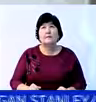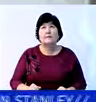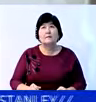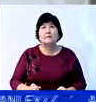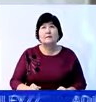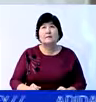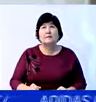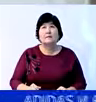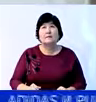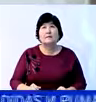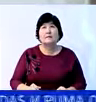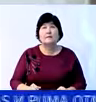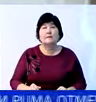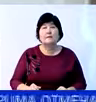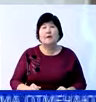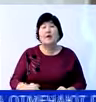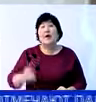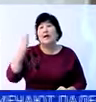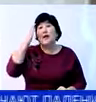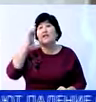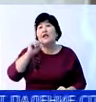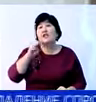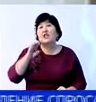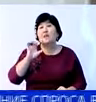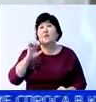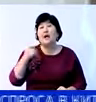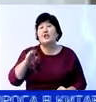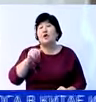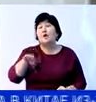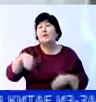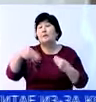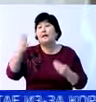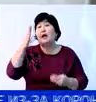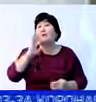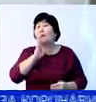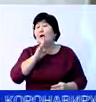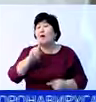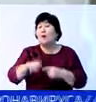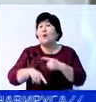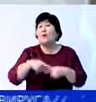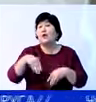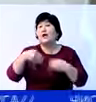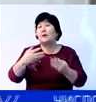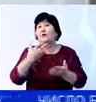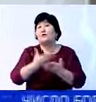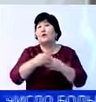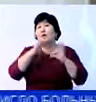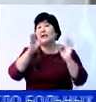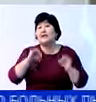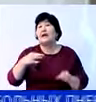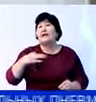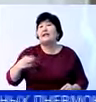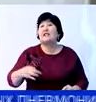өнер анасы шондықтан дарыйды. Талант Сарсенбаю Жырау передался от его матери. Он, в свою очередь, передал свое искусство